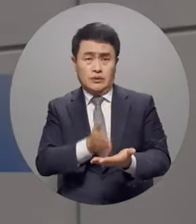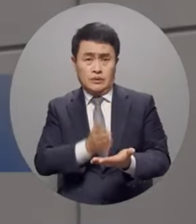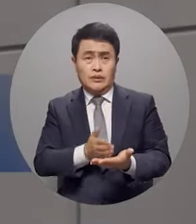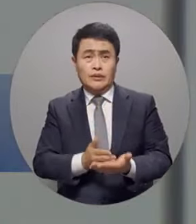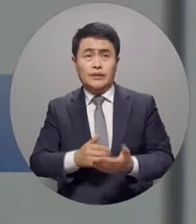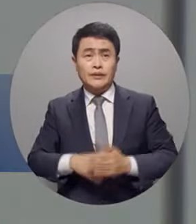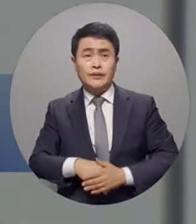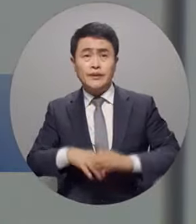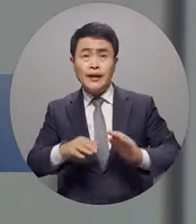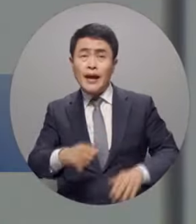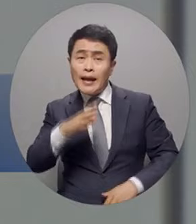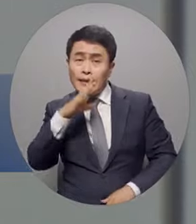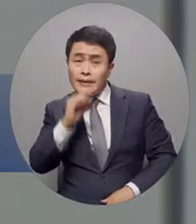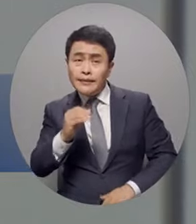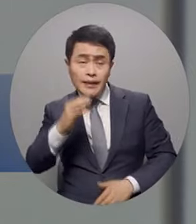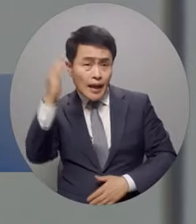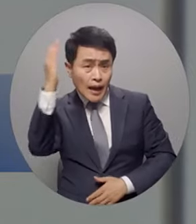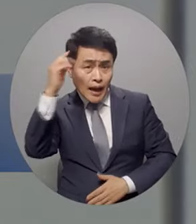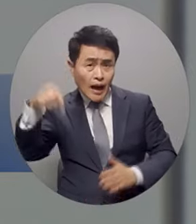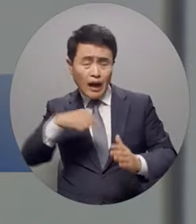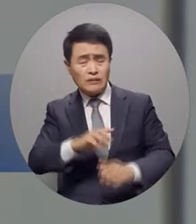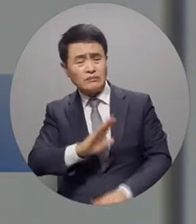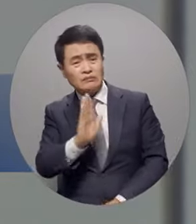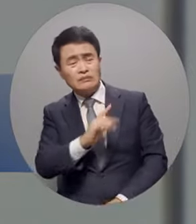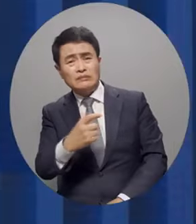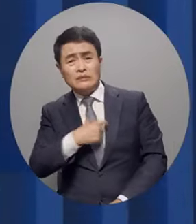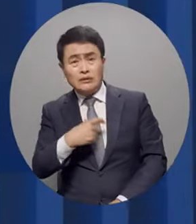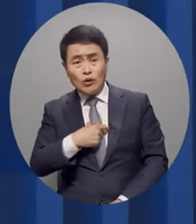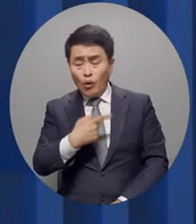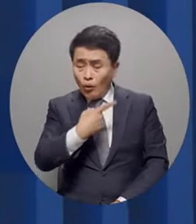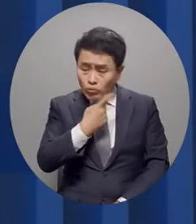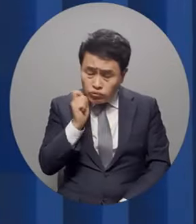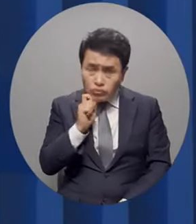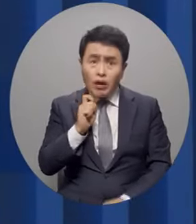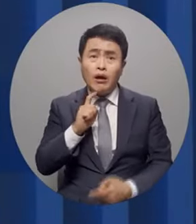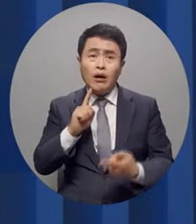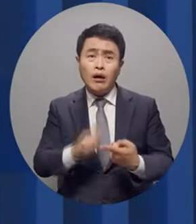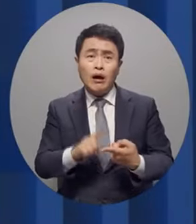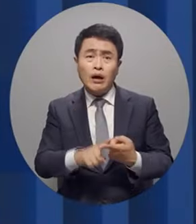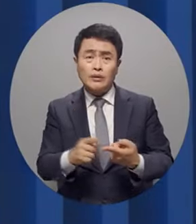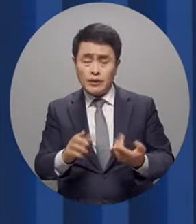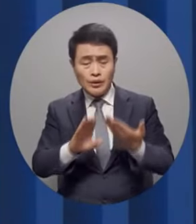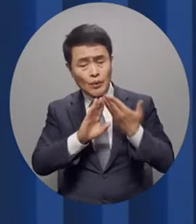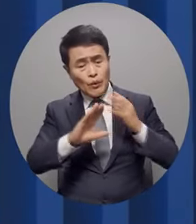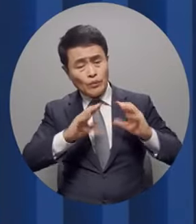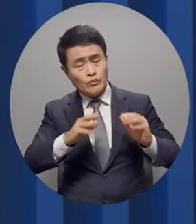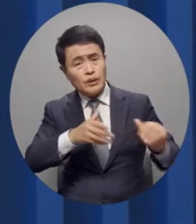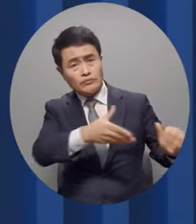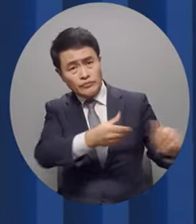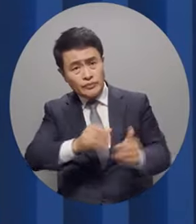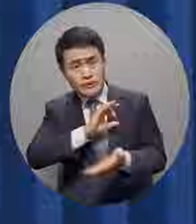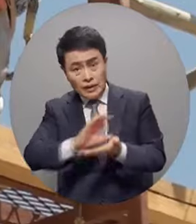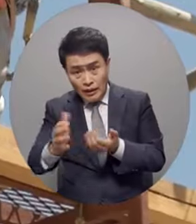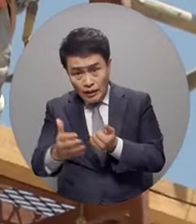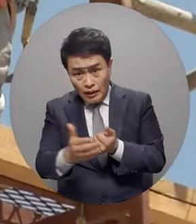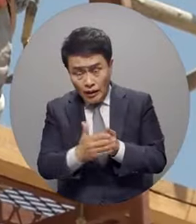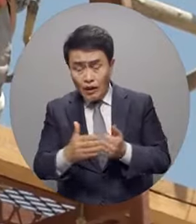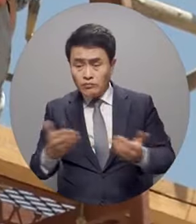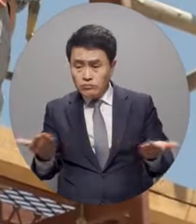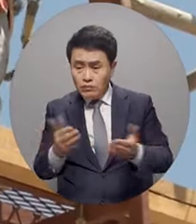당연히 외국 인력이 꺼려하고 부족한 인력에 대해서 그걸 여는 거기 때문에. 이에 대해 건설노조